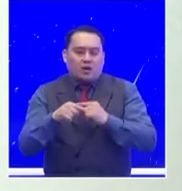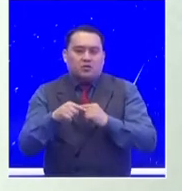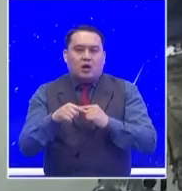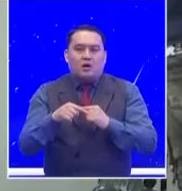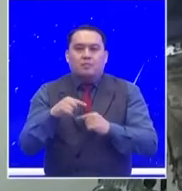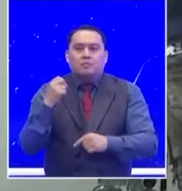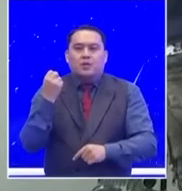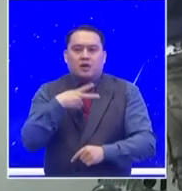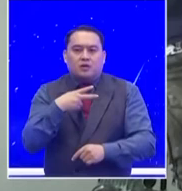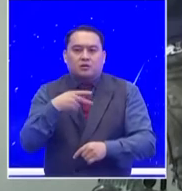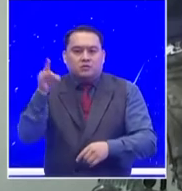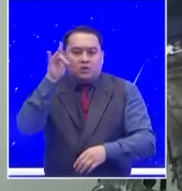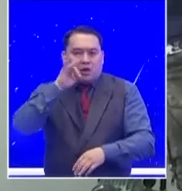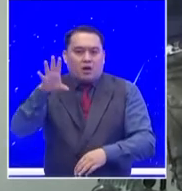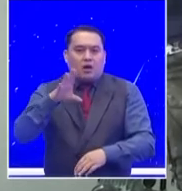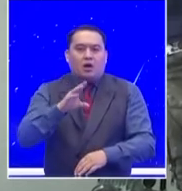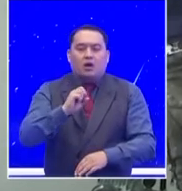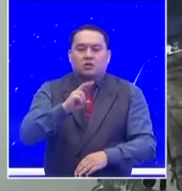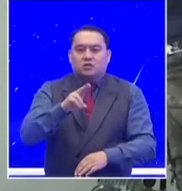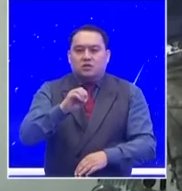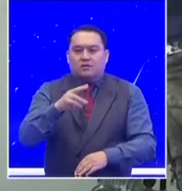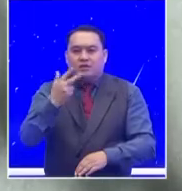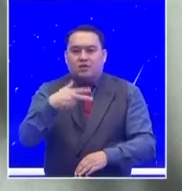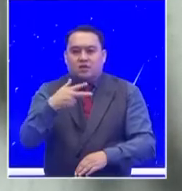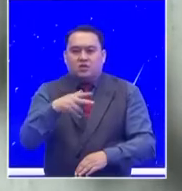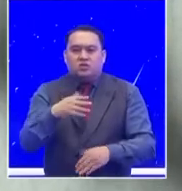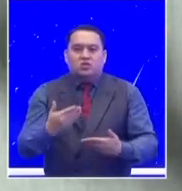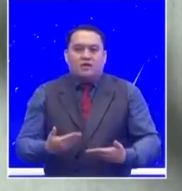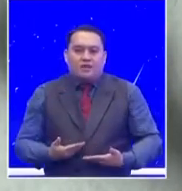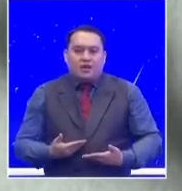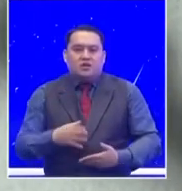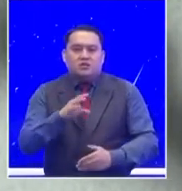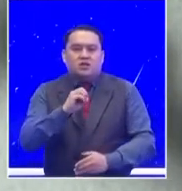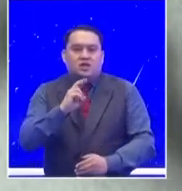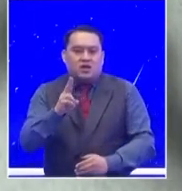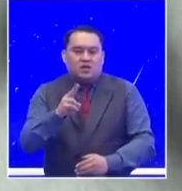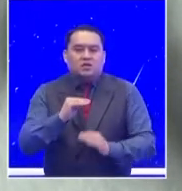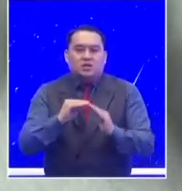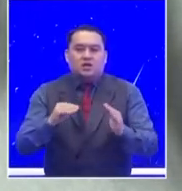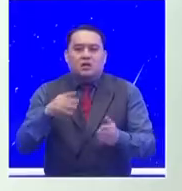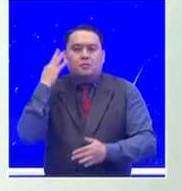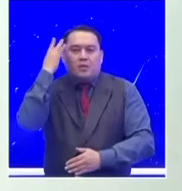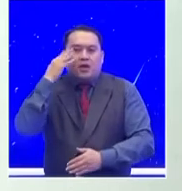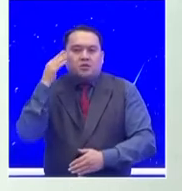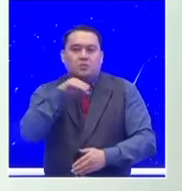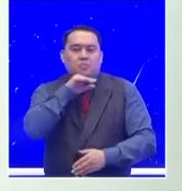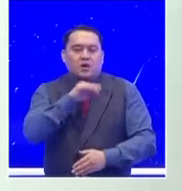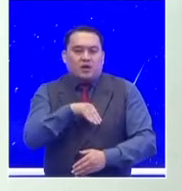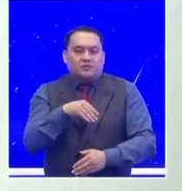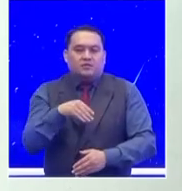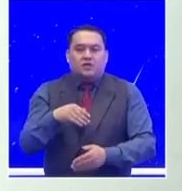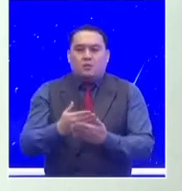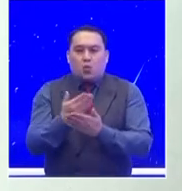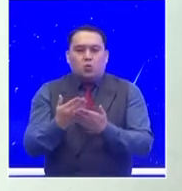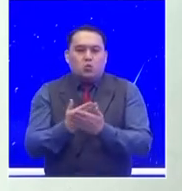племянник знаменитого художника Абылхана Костеева, 30-летний житель Жаркента Серик Нурсапа, с детских лет мечтал стать профессионалом своего